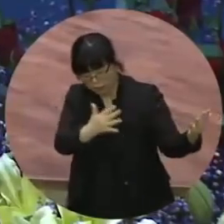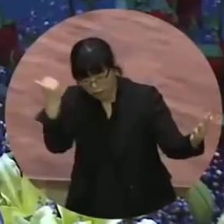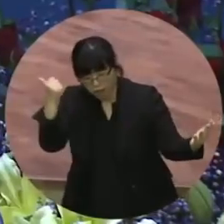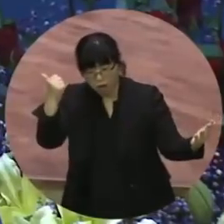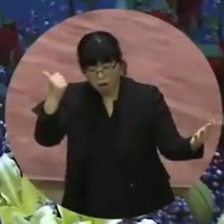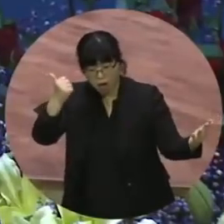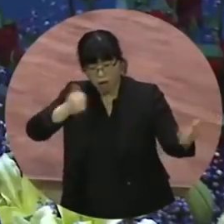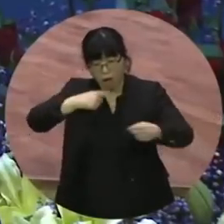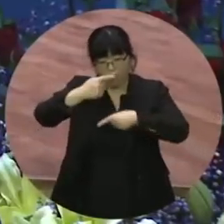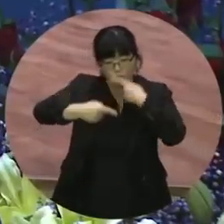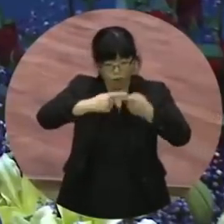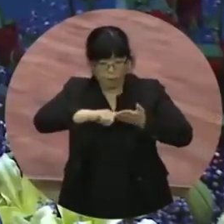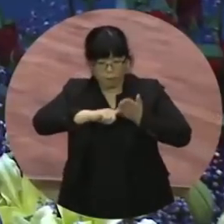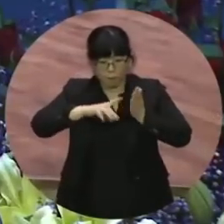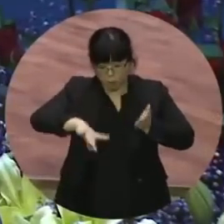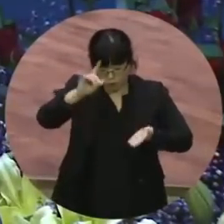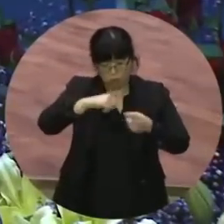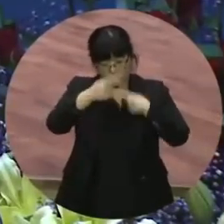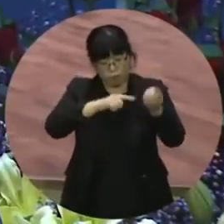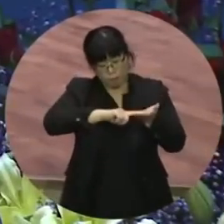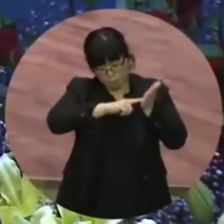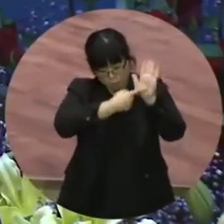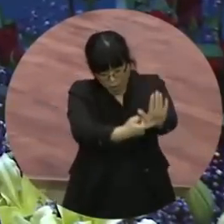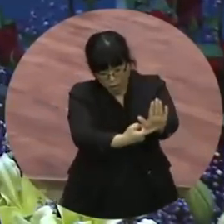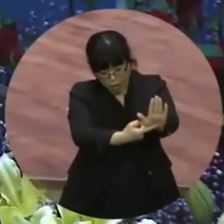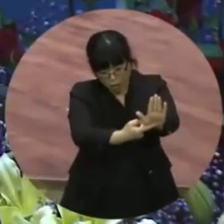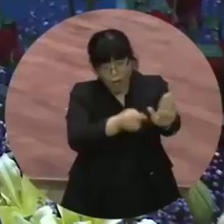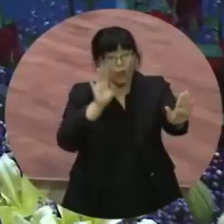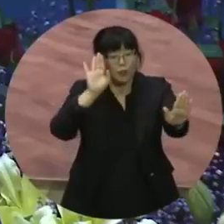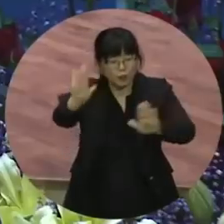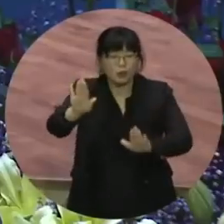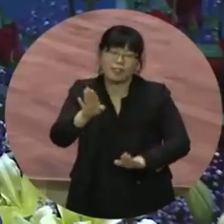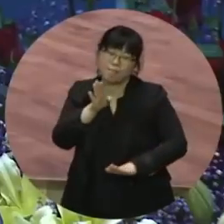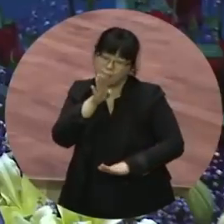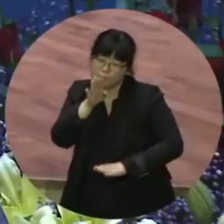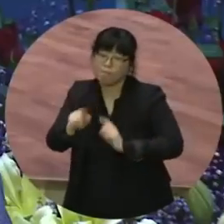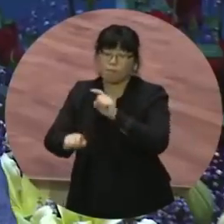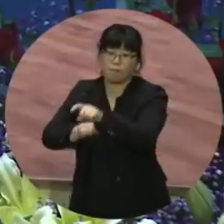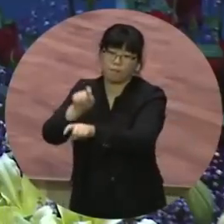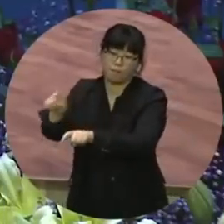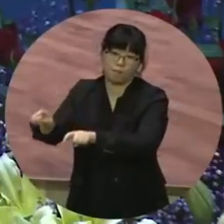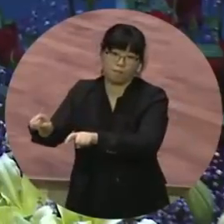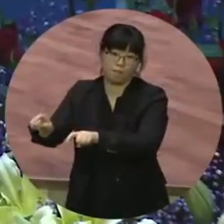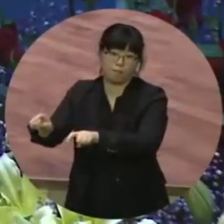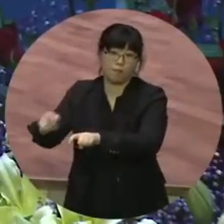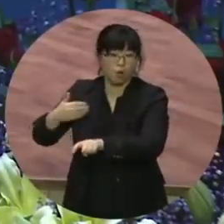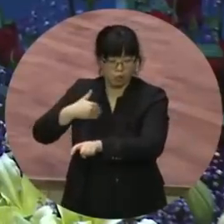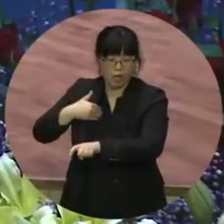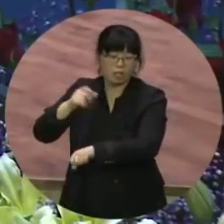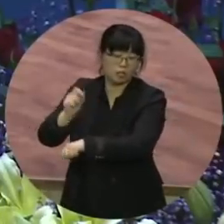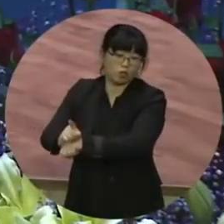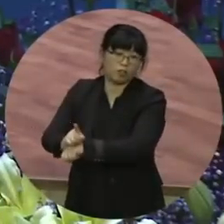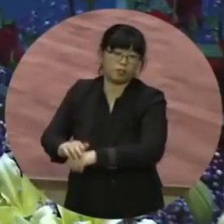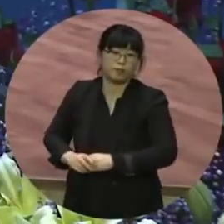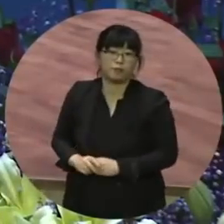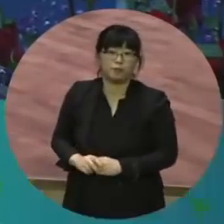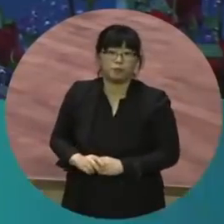따라갑니다. 안 그러면 내가 못해요. 내가 체질 내 아니까. 자, 4절 보세요.